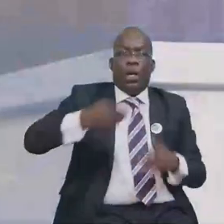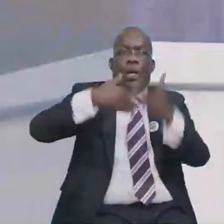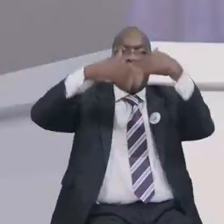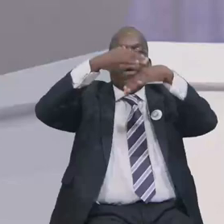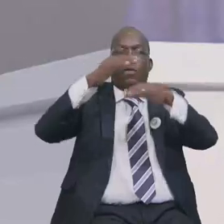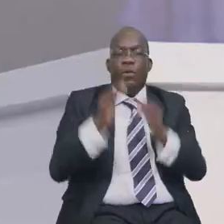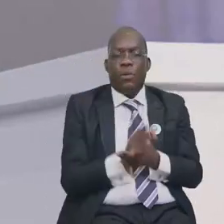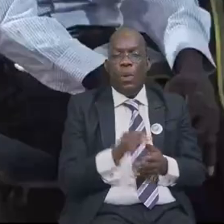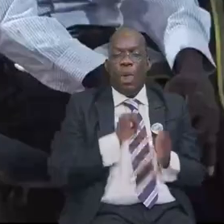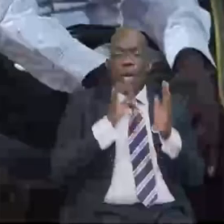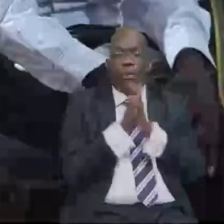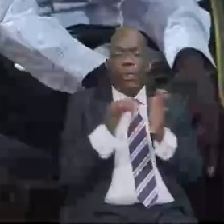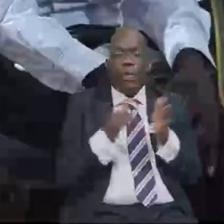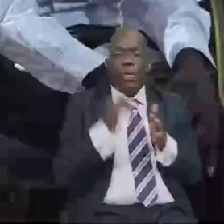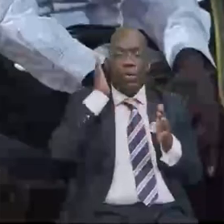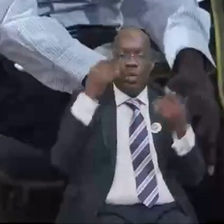Je prie que cela arrive.